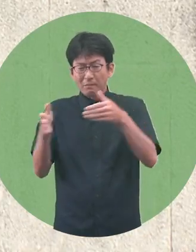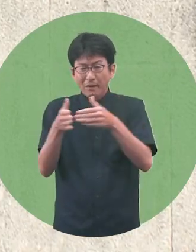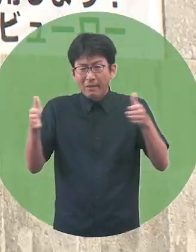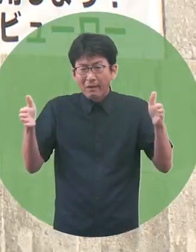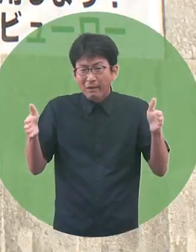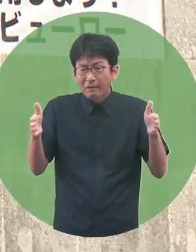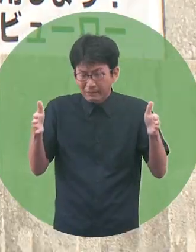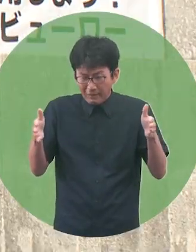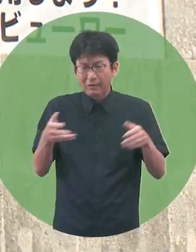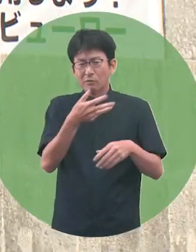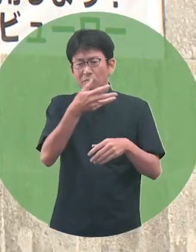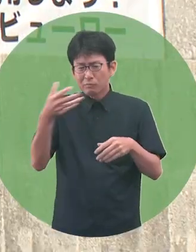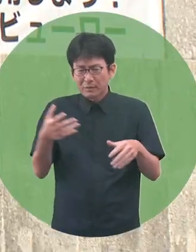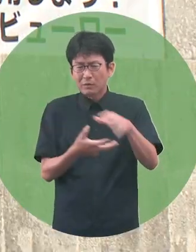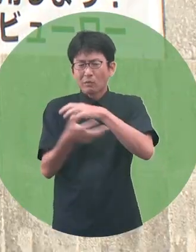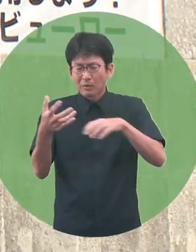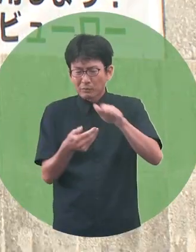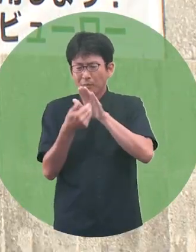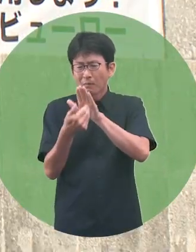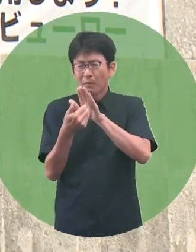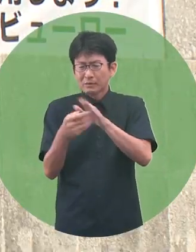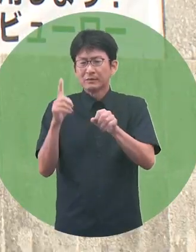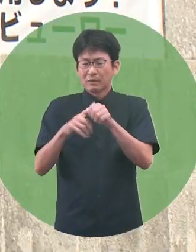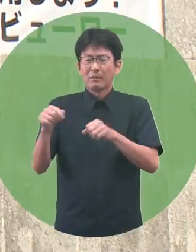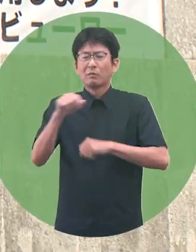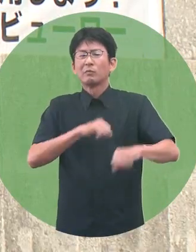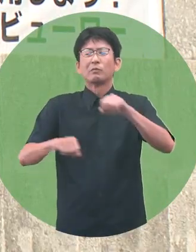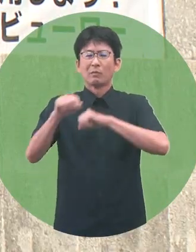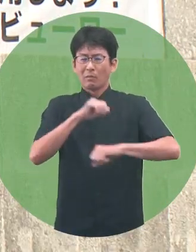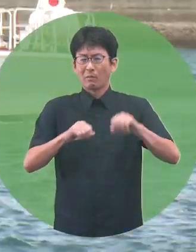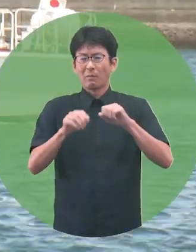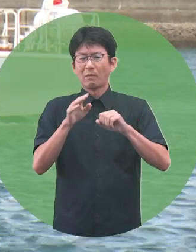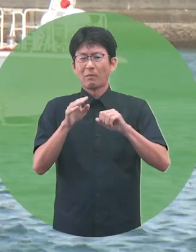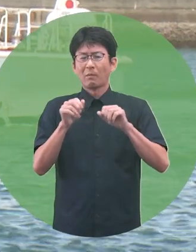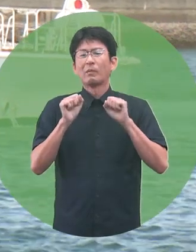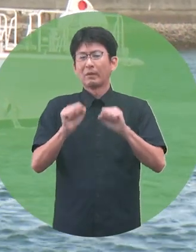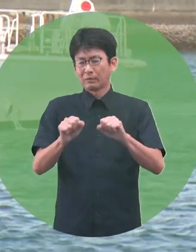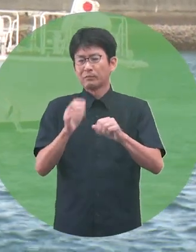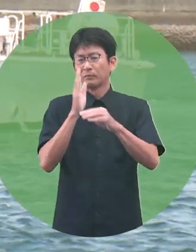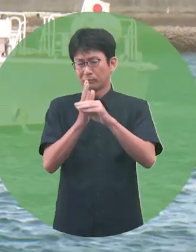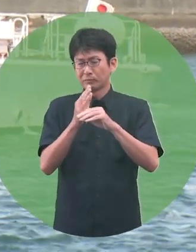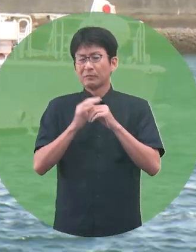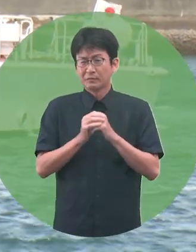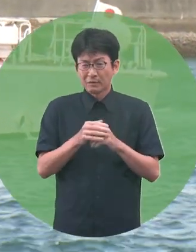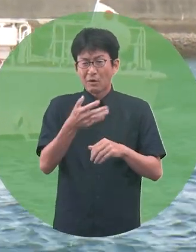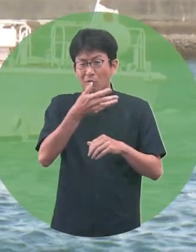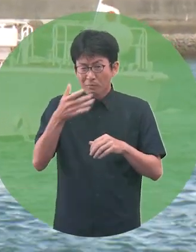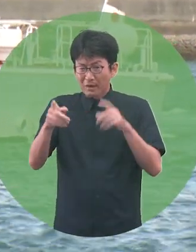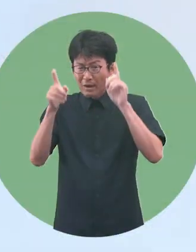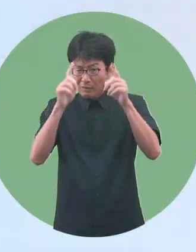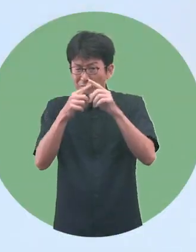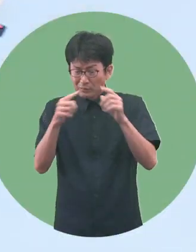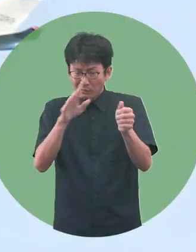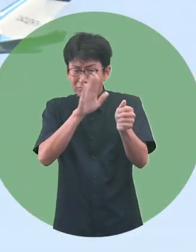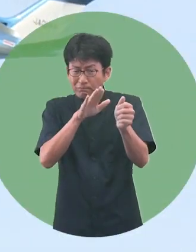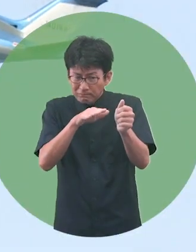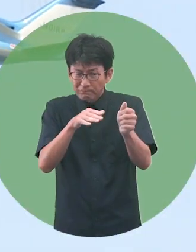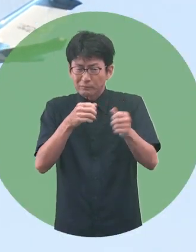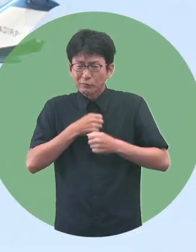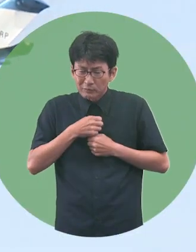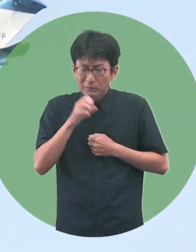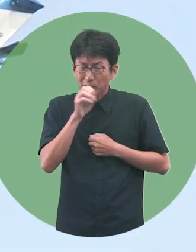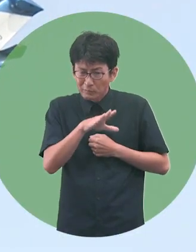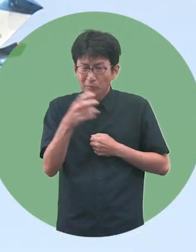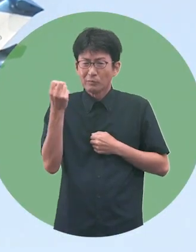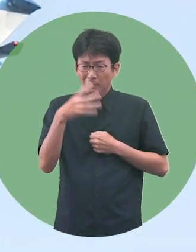間、水難事故防止運動を実施しているのよ。 マリンレジャーをしている人への声かけや船やヘリコプ